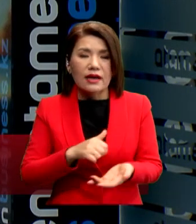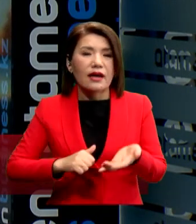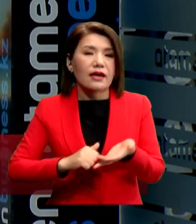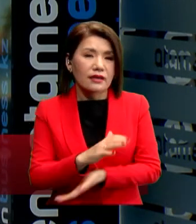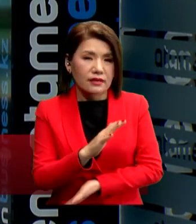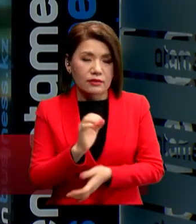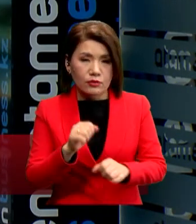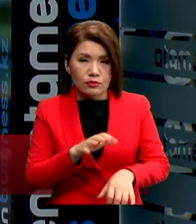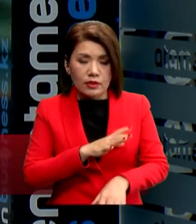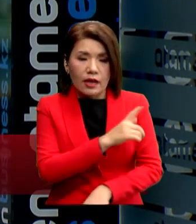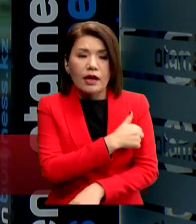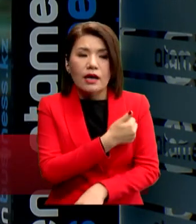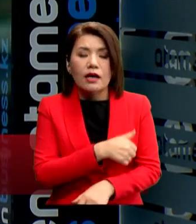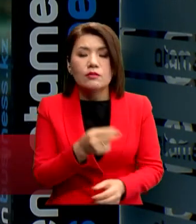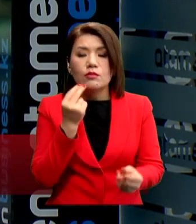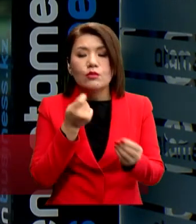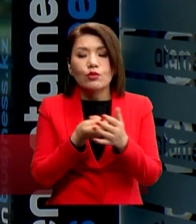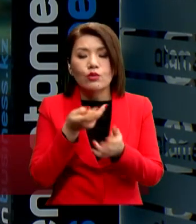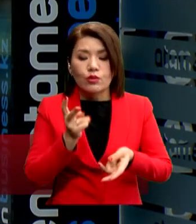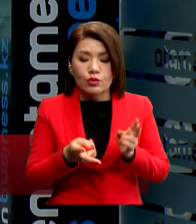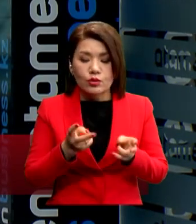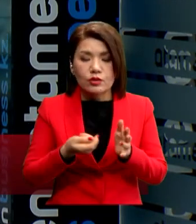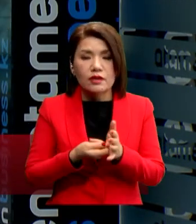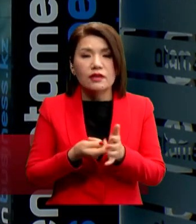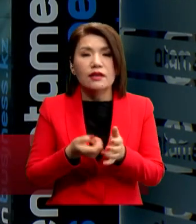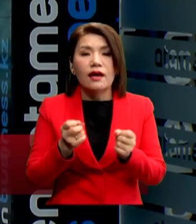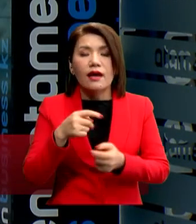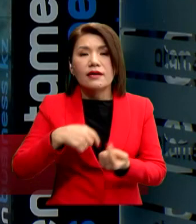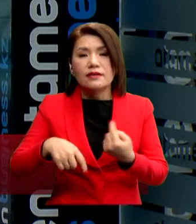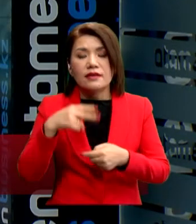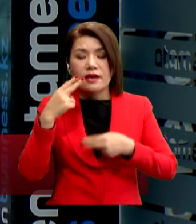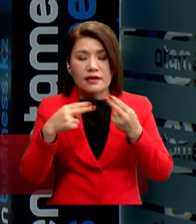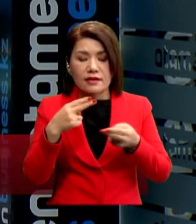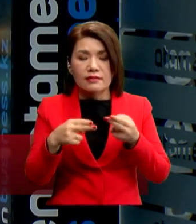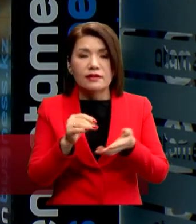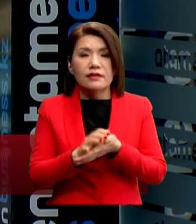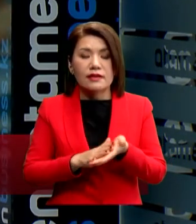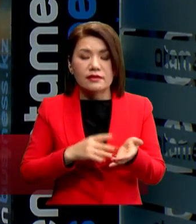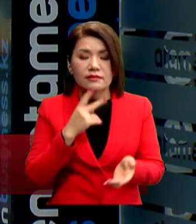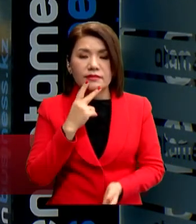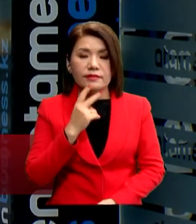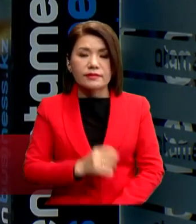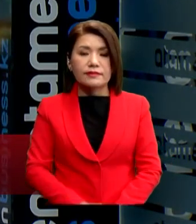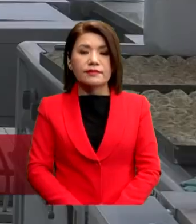мүмкін. Науқастардың ас суын әзірлеп беріп отырған кәсіпкерлердің шағымын аймақтағы тілшіміз тыңдап қайтты.